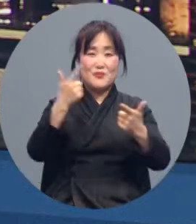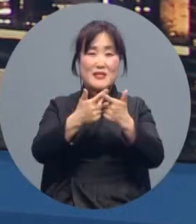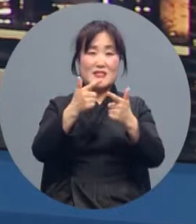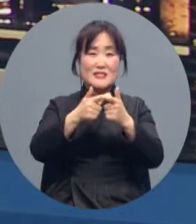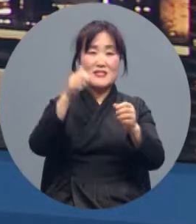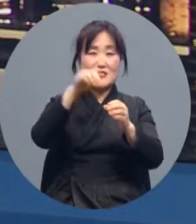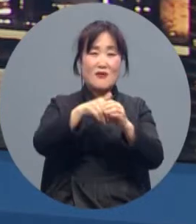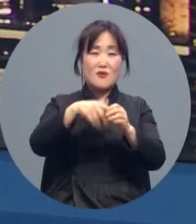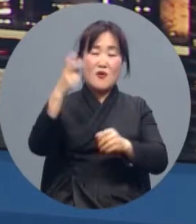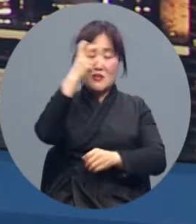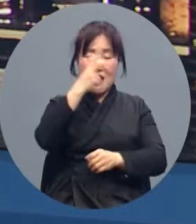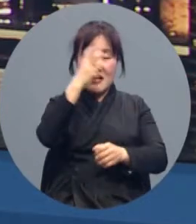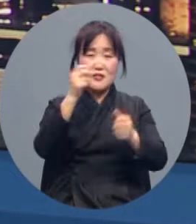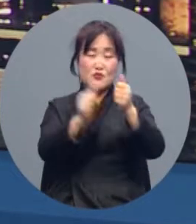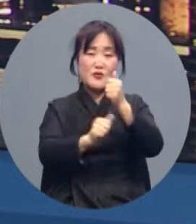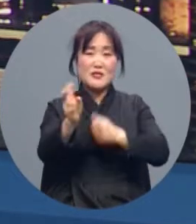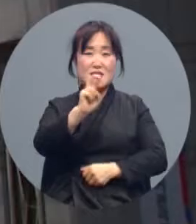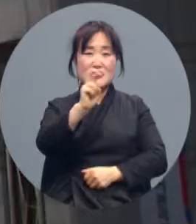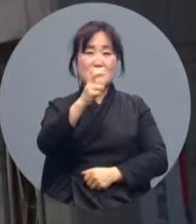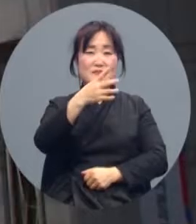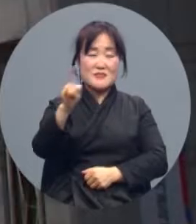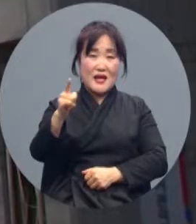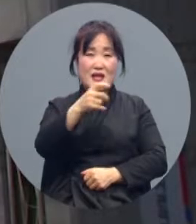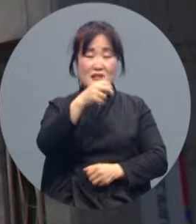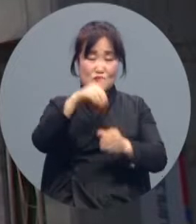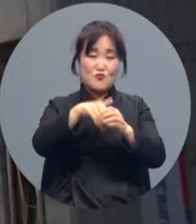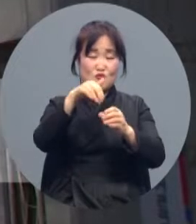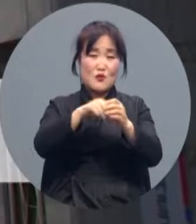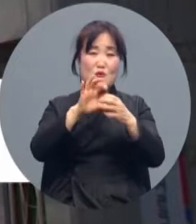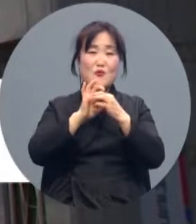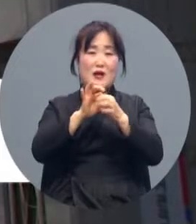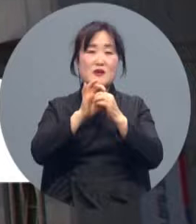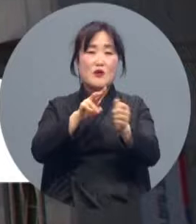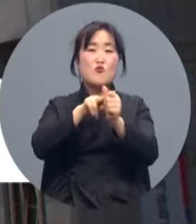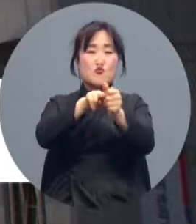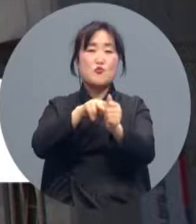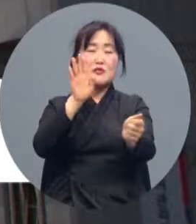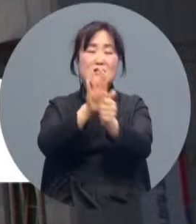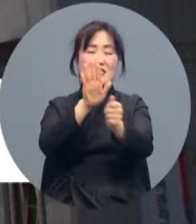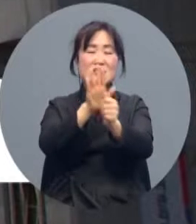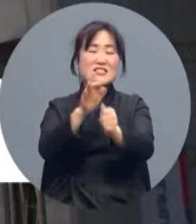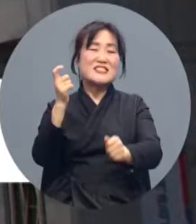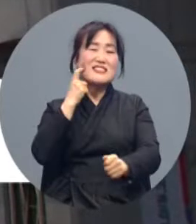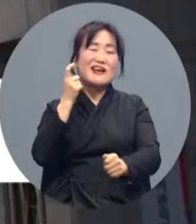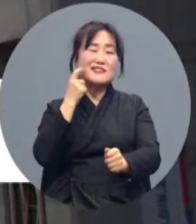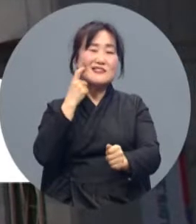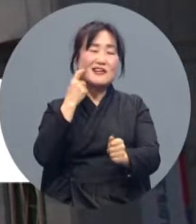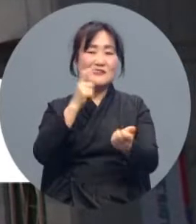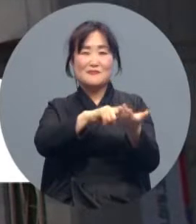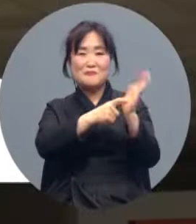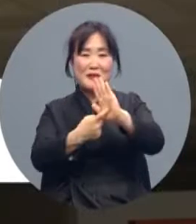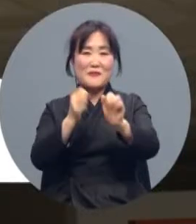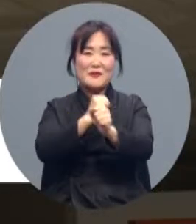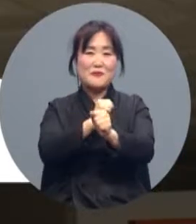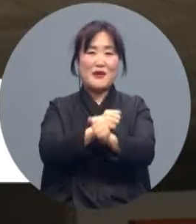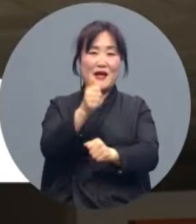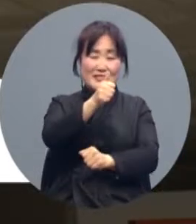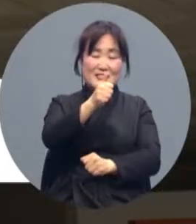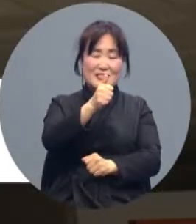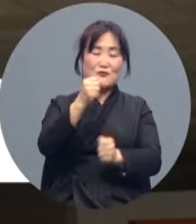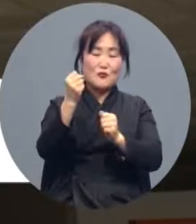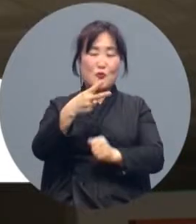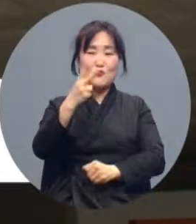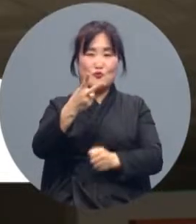부산시 선거관리위원회는 20대 대선과 관련해 후보자 지지 성명을 허위로 공표한 혐의로 A씨 등